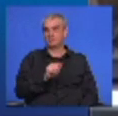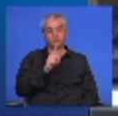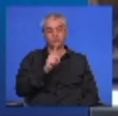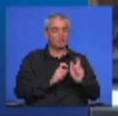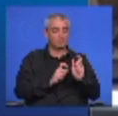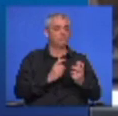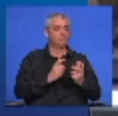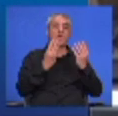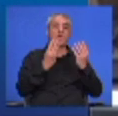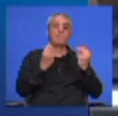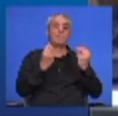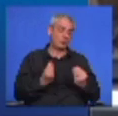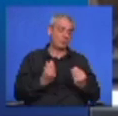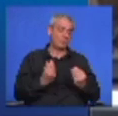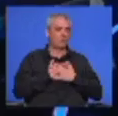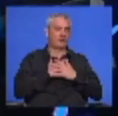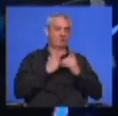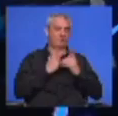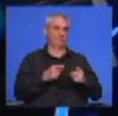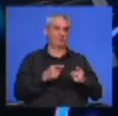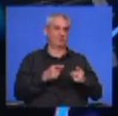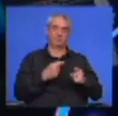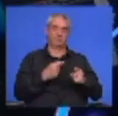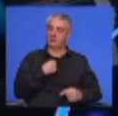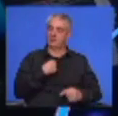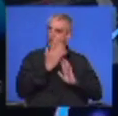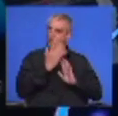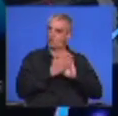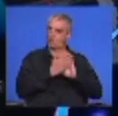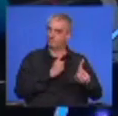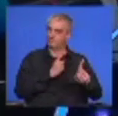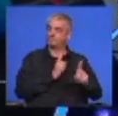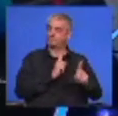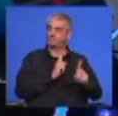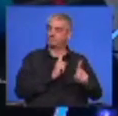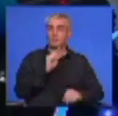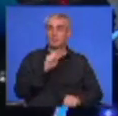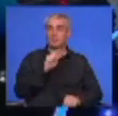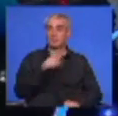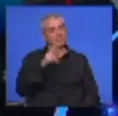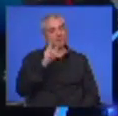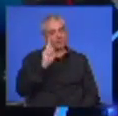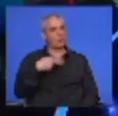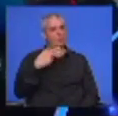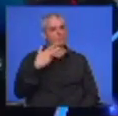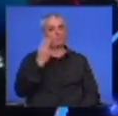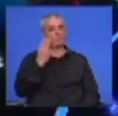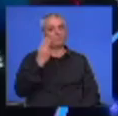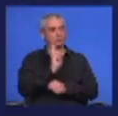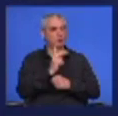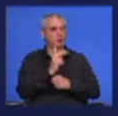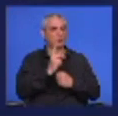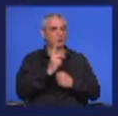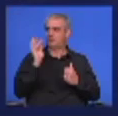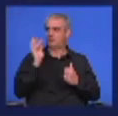רבים וטובים שאוהבים את זה. אז אני אומרת, ואלה שמתאהבים את זה, הם גם יכולים להמציא שקרים עלייך